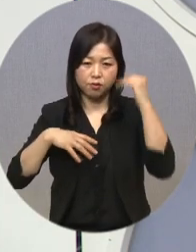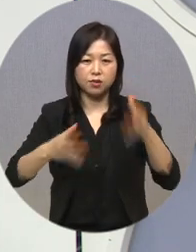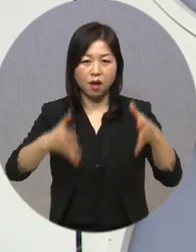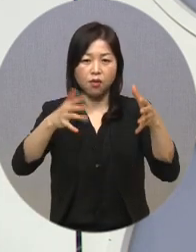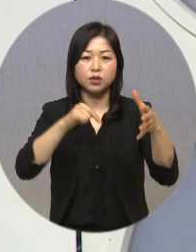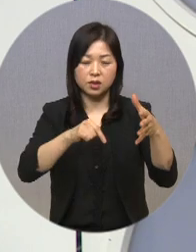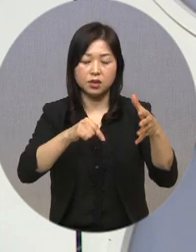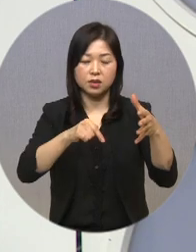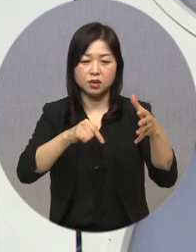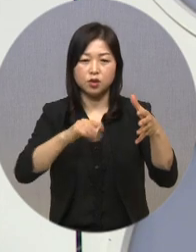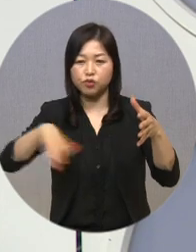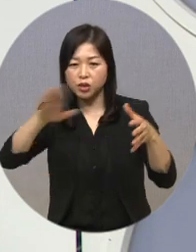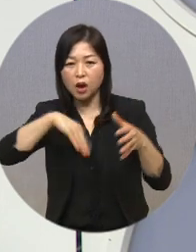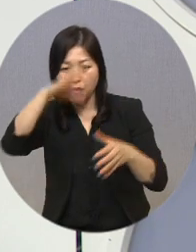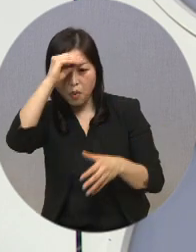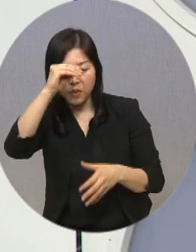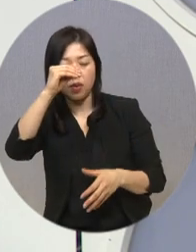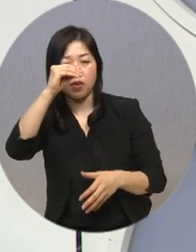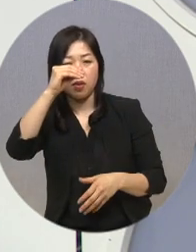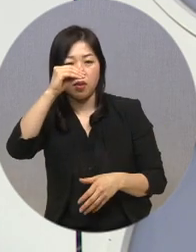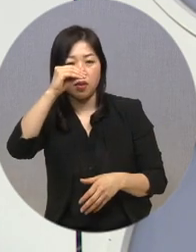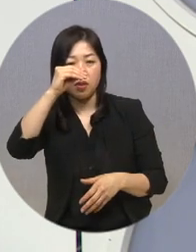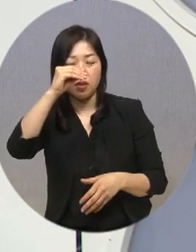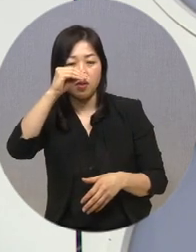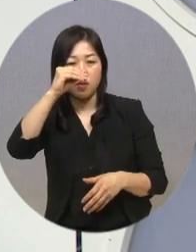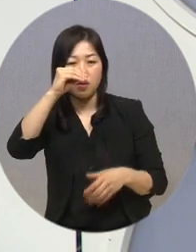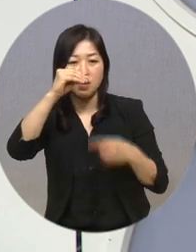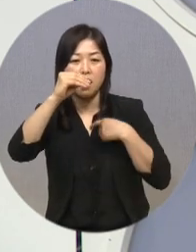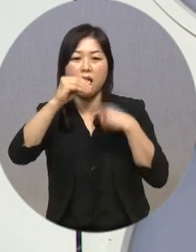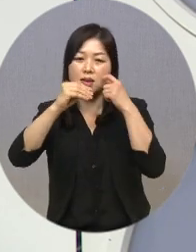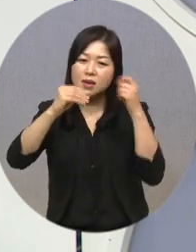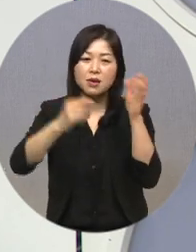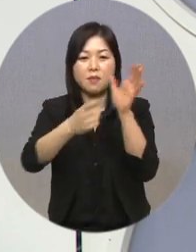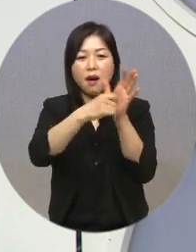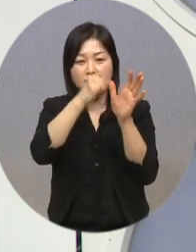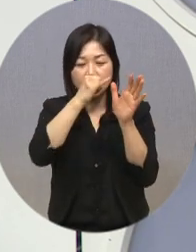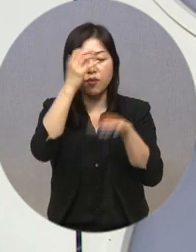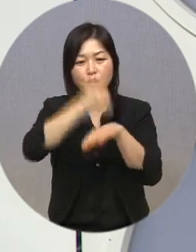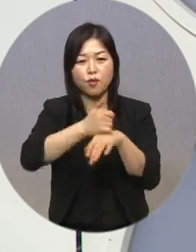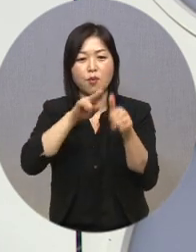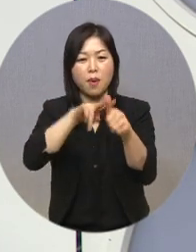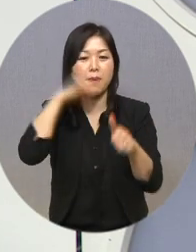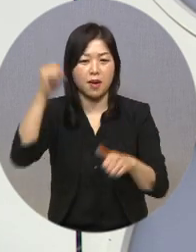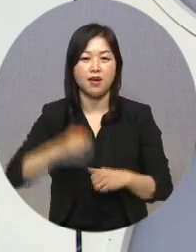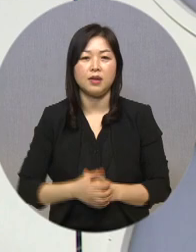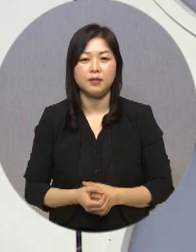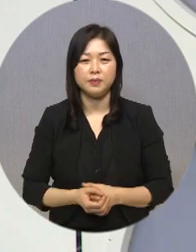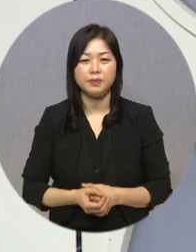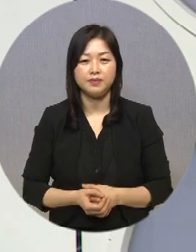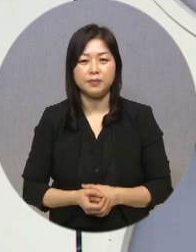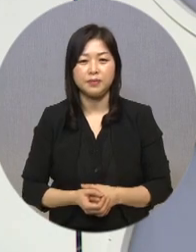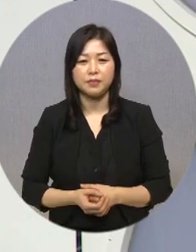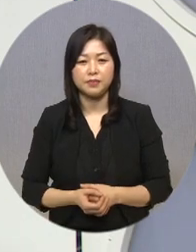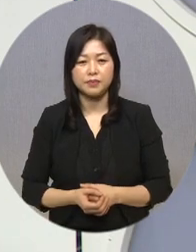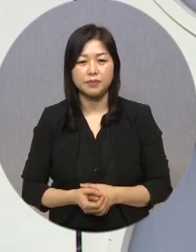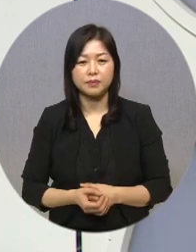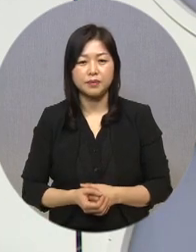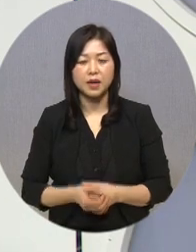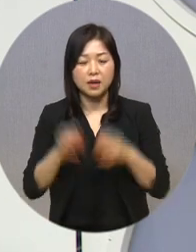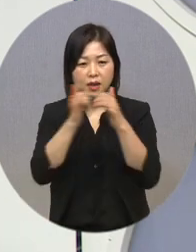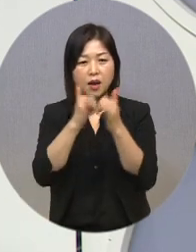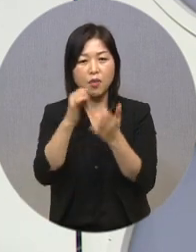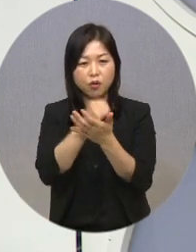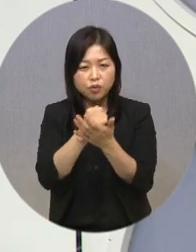타운을 우리도 본받고 내가 떴어요. 그게 당선됐습니다. 사람의 운명이라는